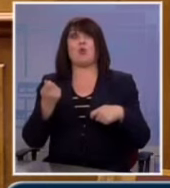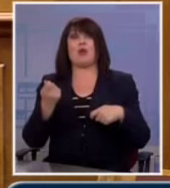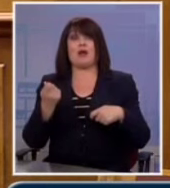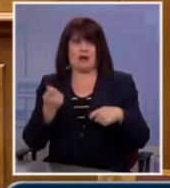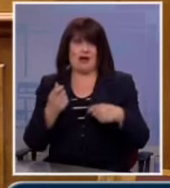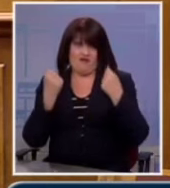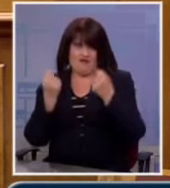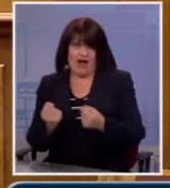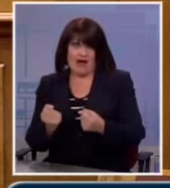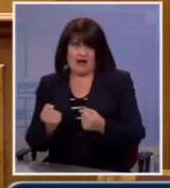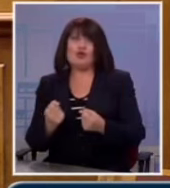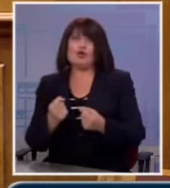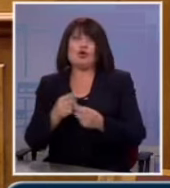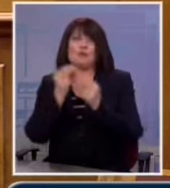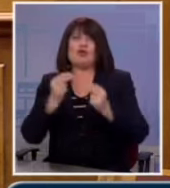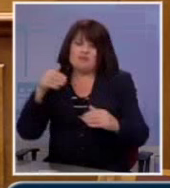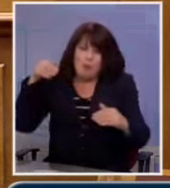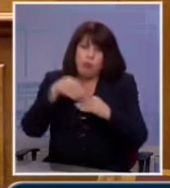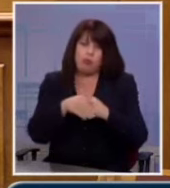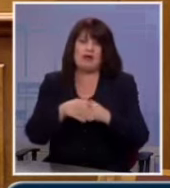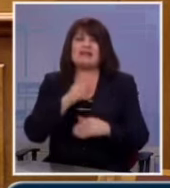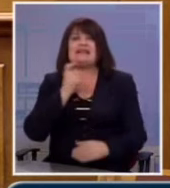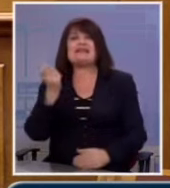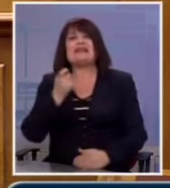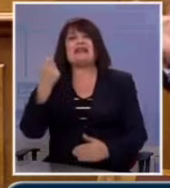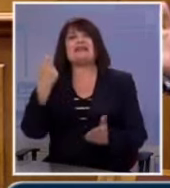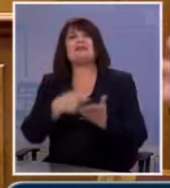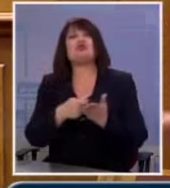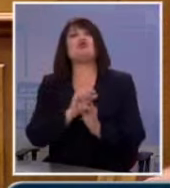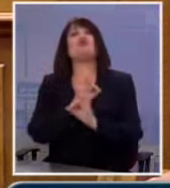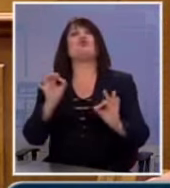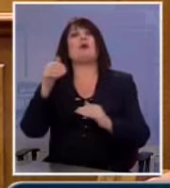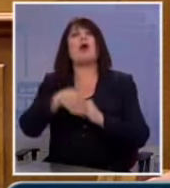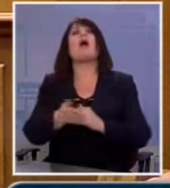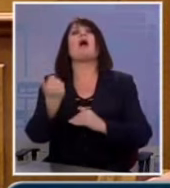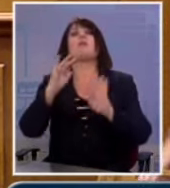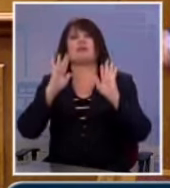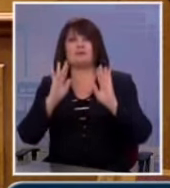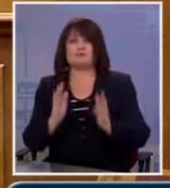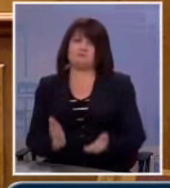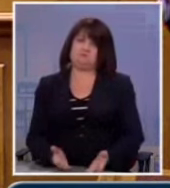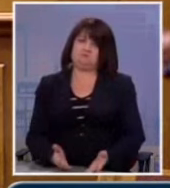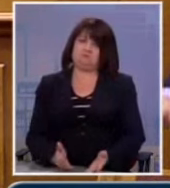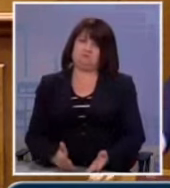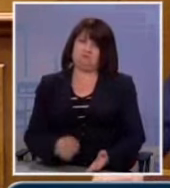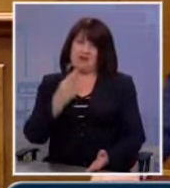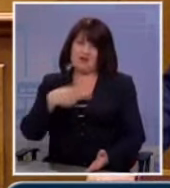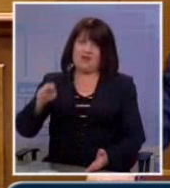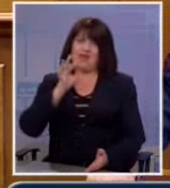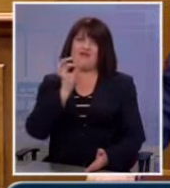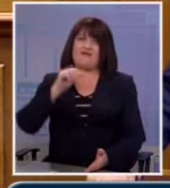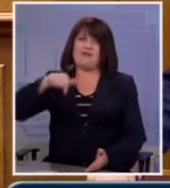μέτρα. Αν τα ρίξουμε στις συντάξεις και στους μισθούς δεν θα έχουμε ηφαισιακά μέτρα. Αν αυξήσουμε το ΦΠΑ δεν θα